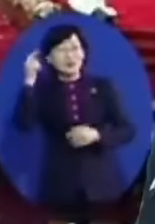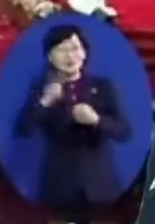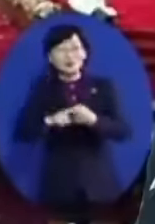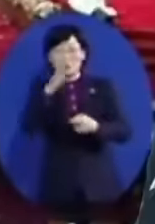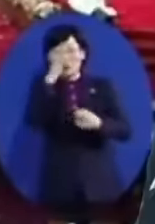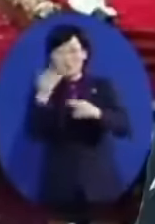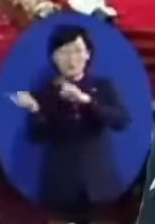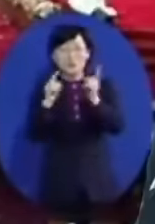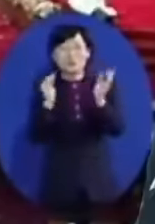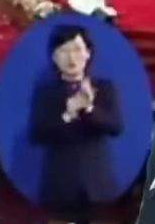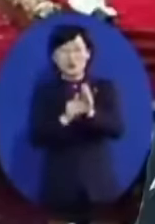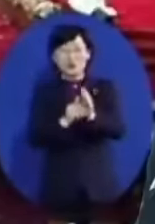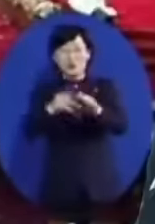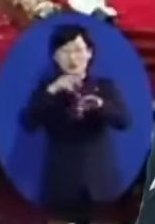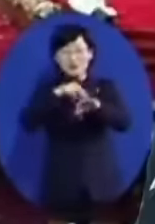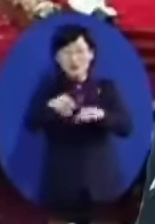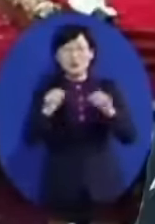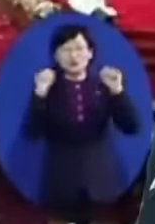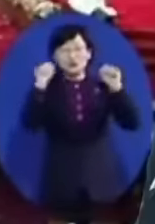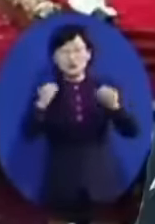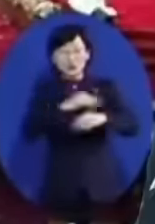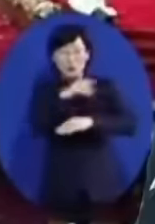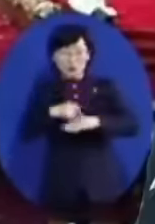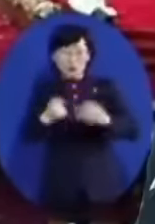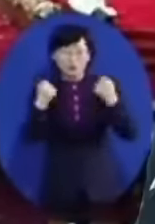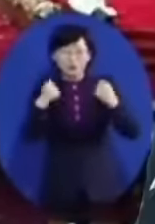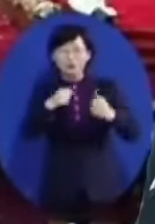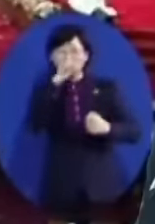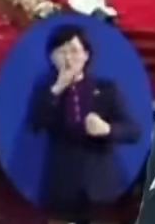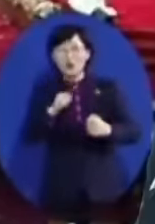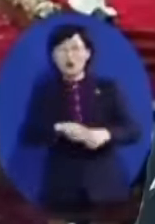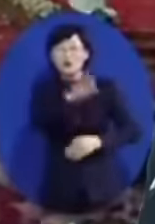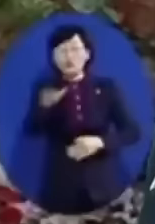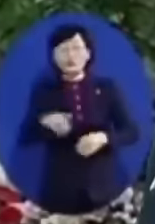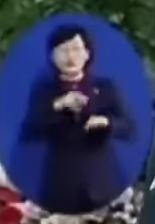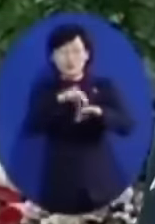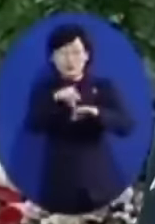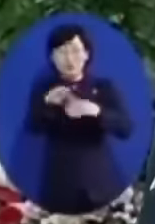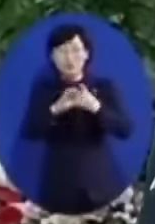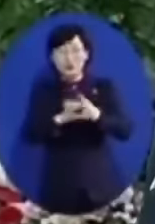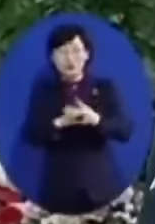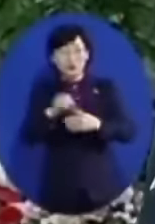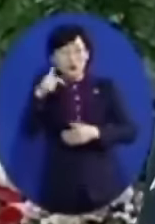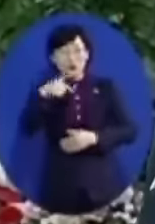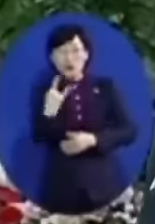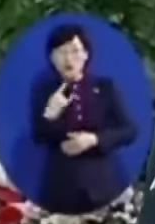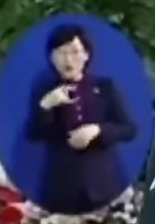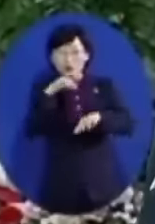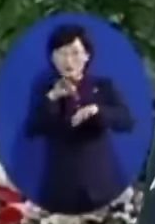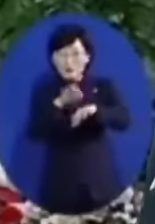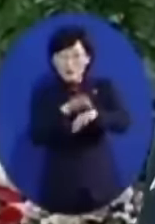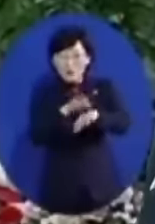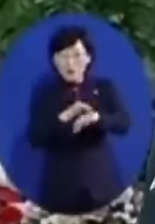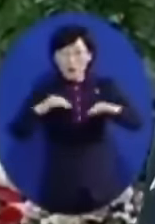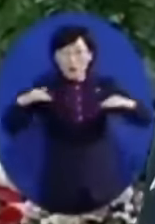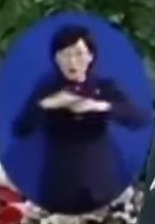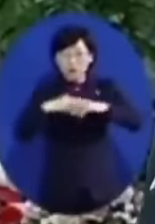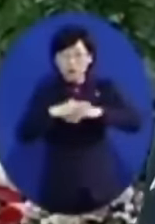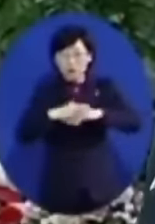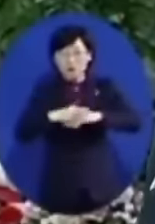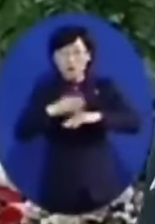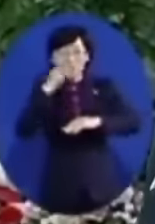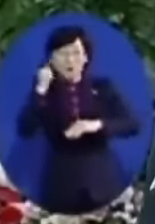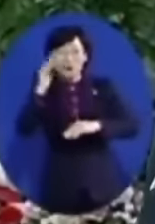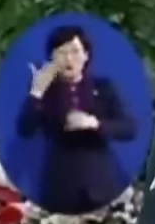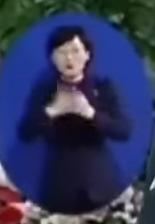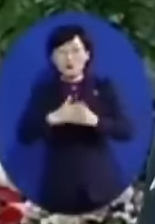것입니다. 산책이나 운동을 하는 것은 건강에 매우 좋습니다. 우리가 걸으면 뇌세포가 활성화되고 혈액순환이 잘 되어